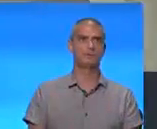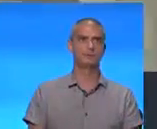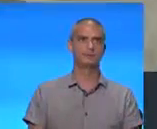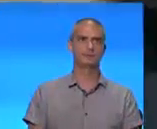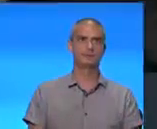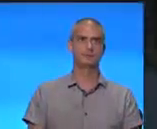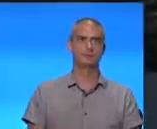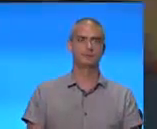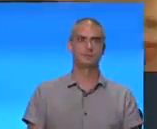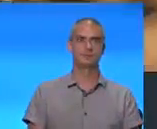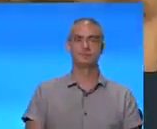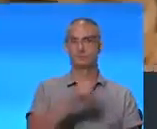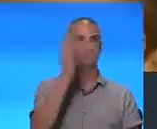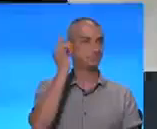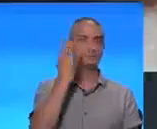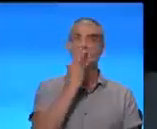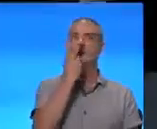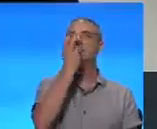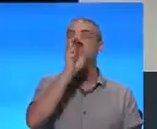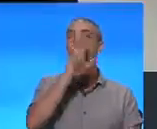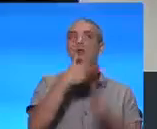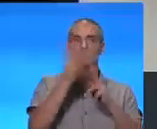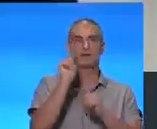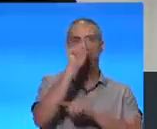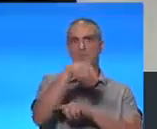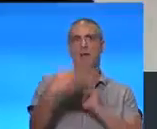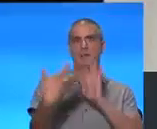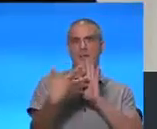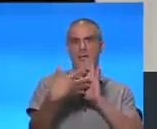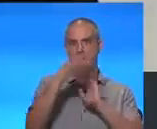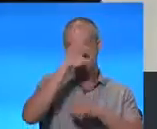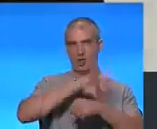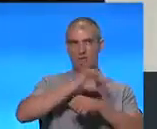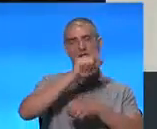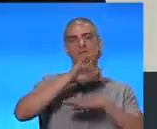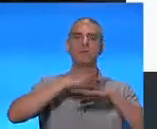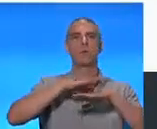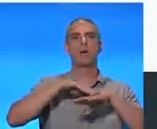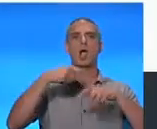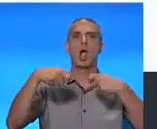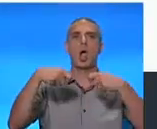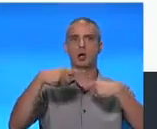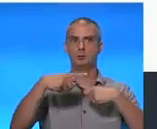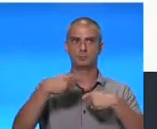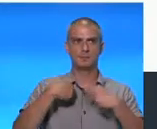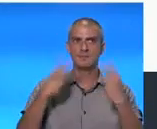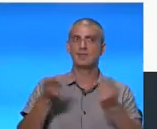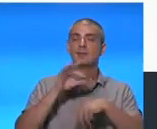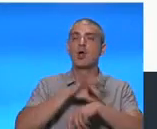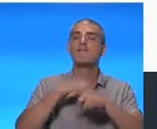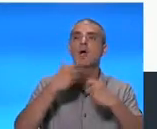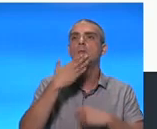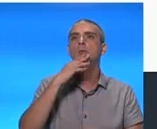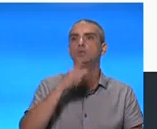חולים שין הייתה בת 23 בלבד כשהגיע להיבדק אצל א' המומחה ברפואת אור פשוט חיפשתי רופא